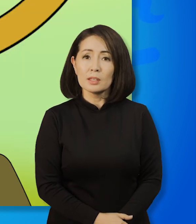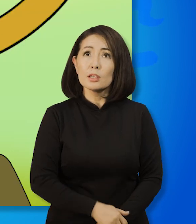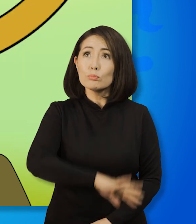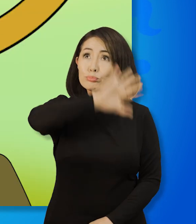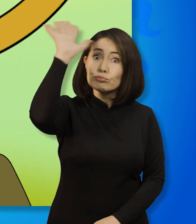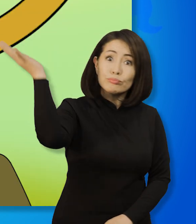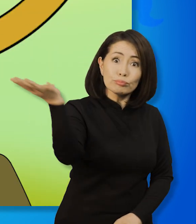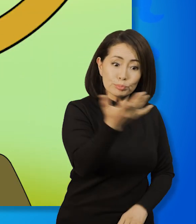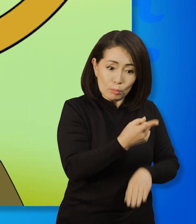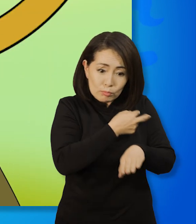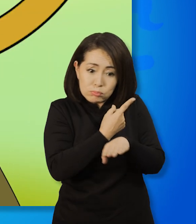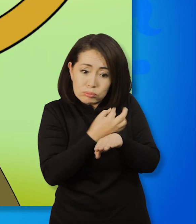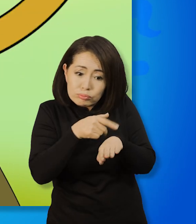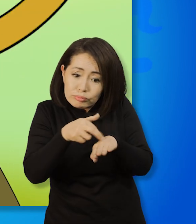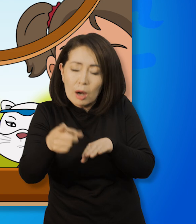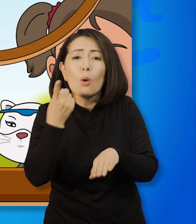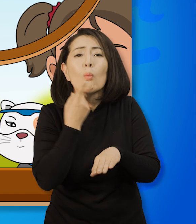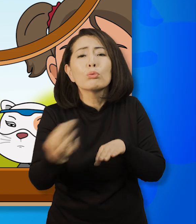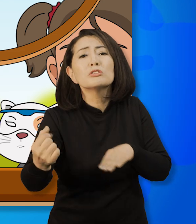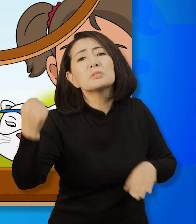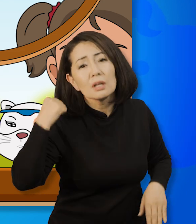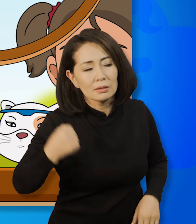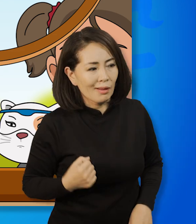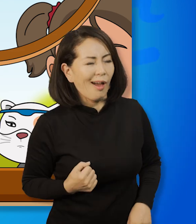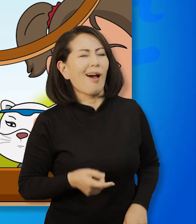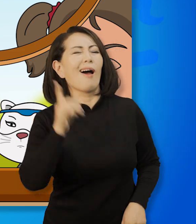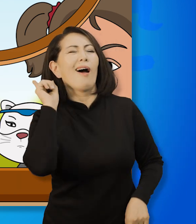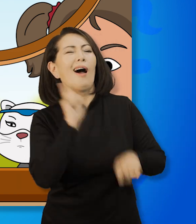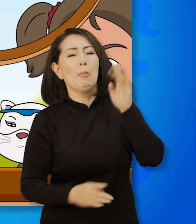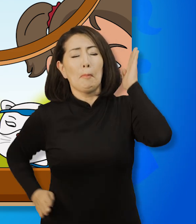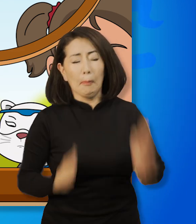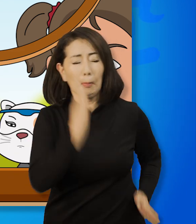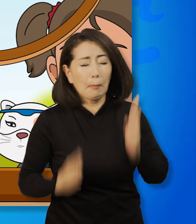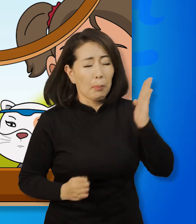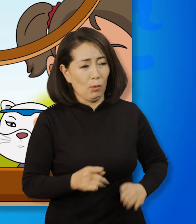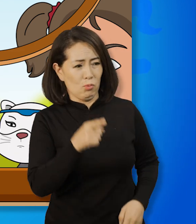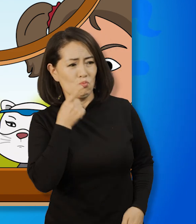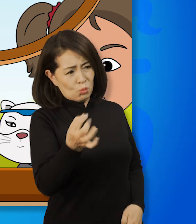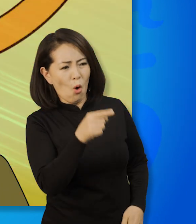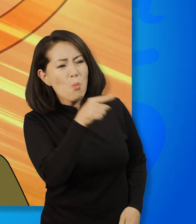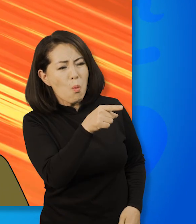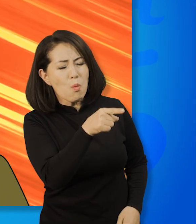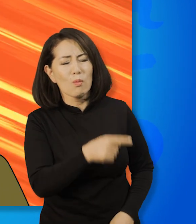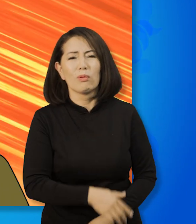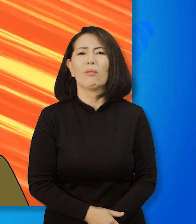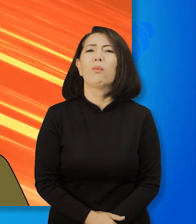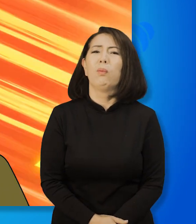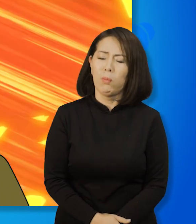Хормос тэнгэрийн доор хурдан гүйж чадна. Flash, of course.